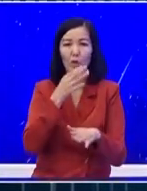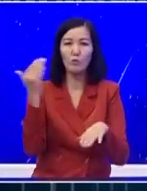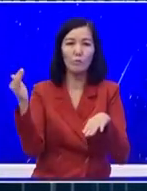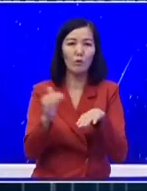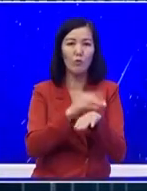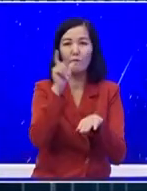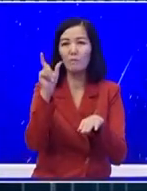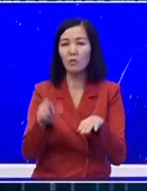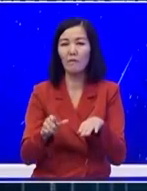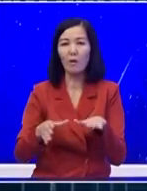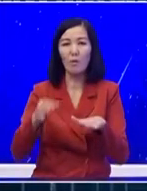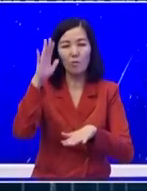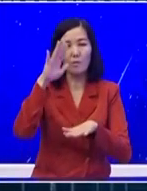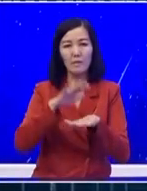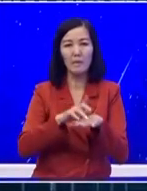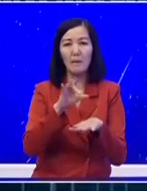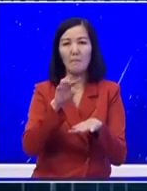человеком.